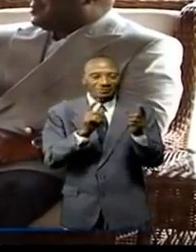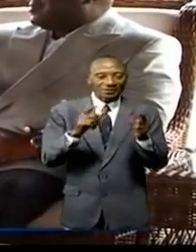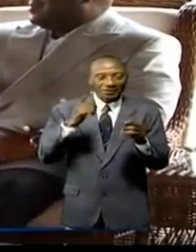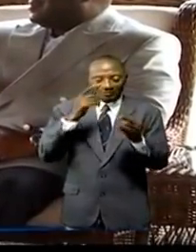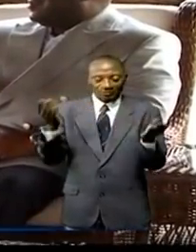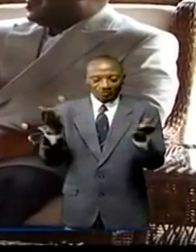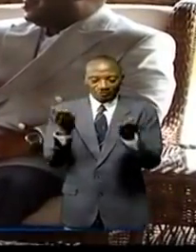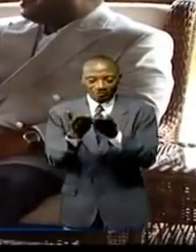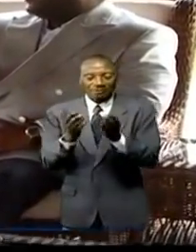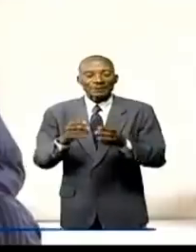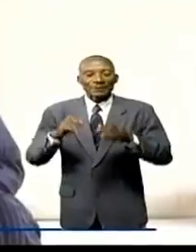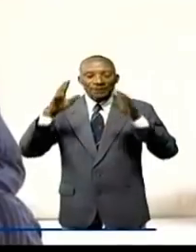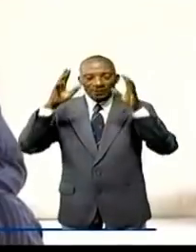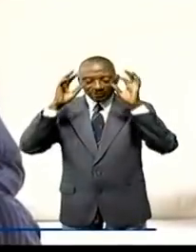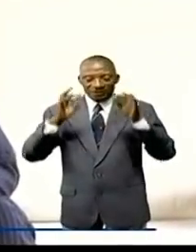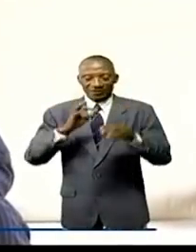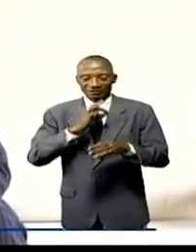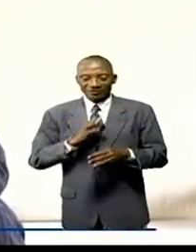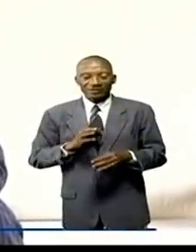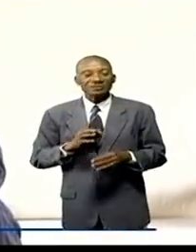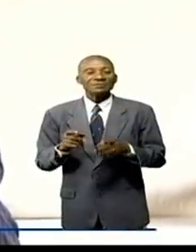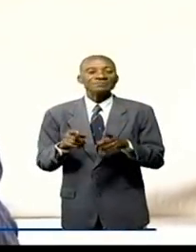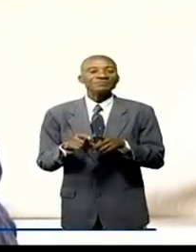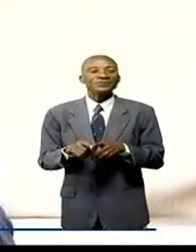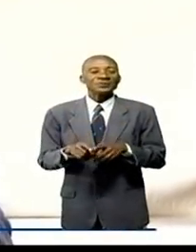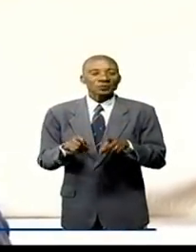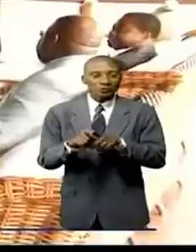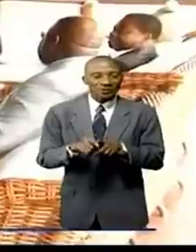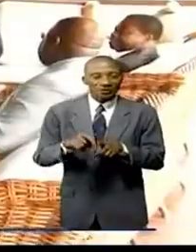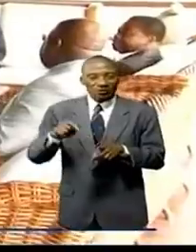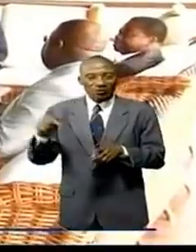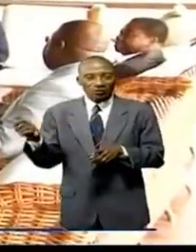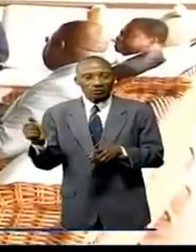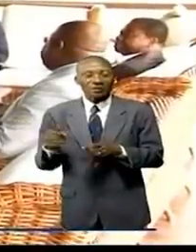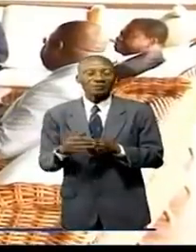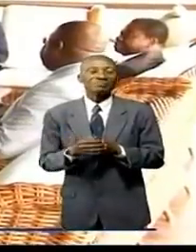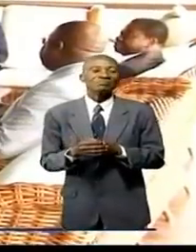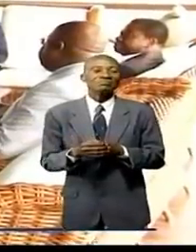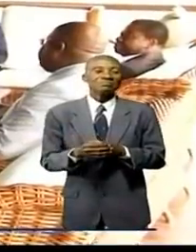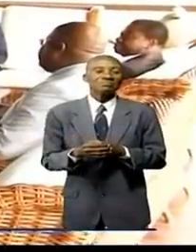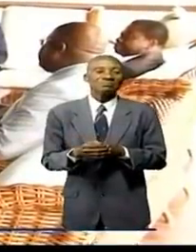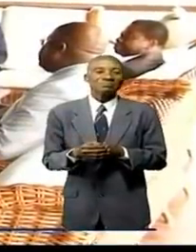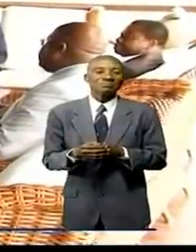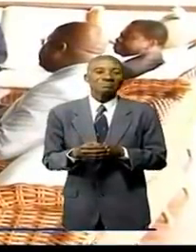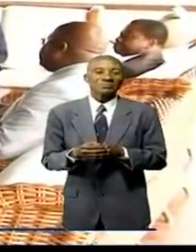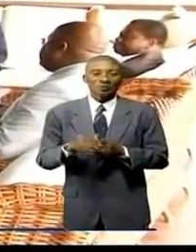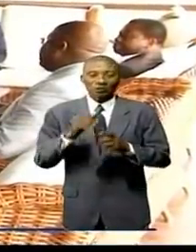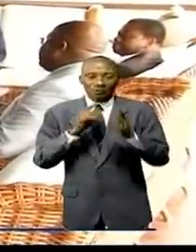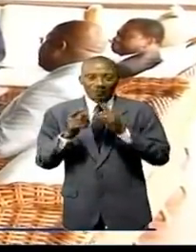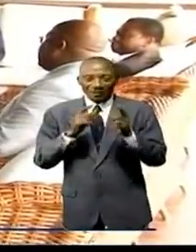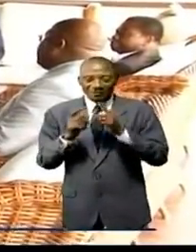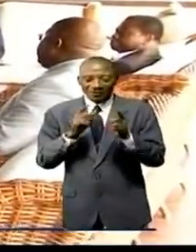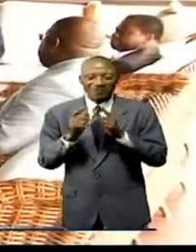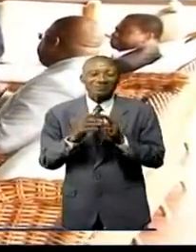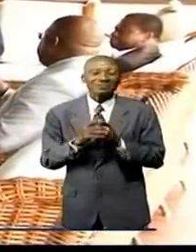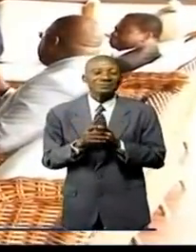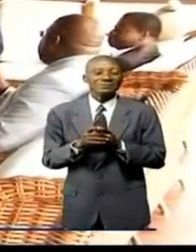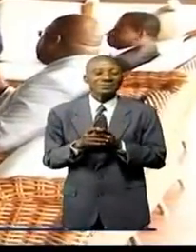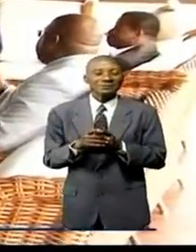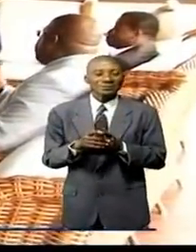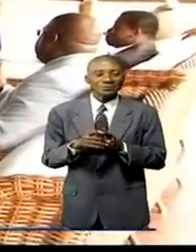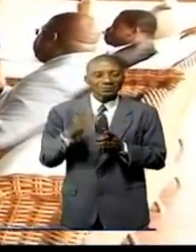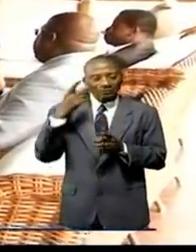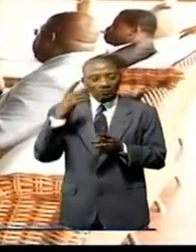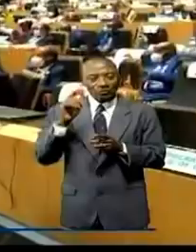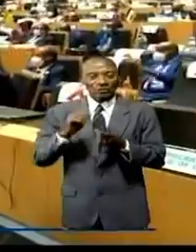Félix-Antoine Tshisekedi Tshilombo et Denis Sassou Nguesso ont également saisi l'occasion pour exprimer leur intérêt porté sur la